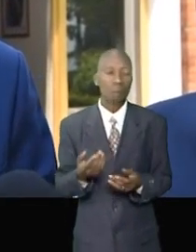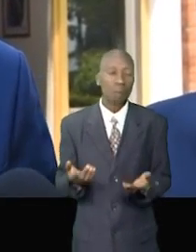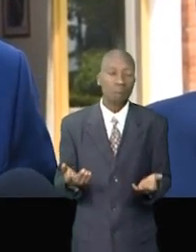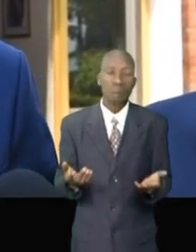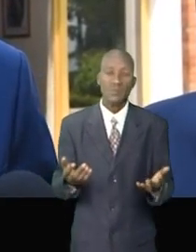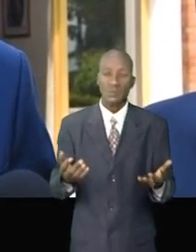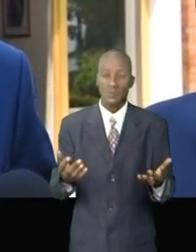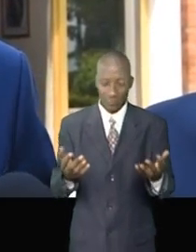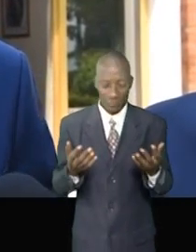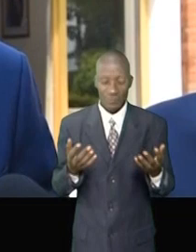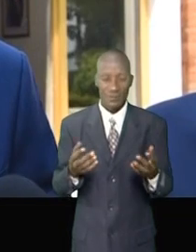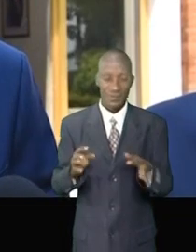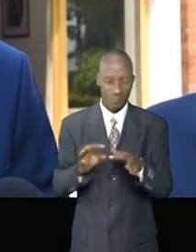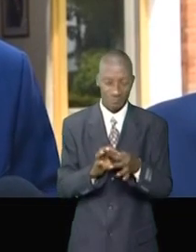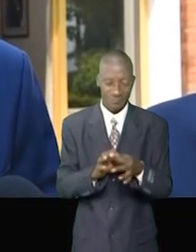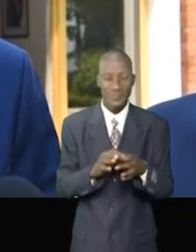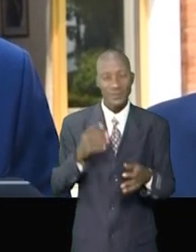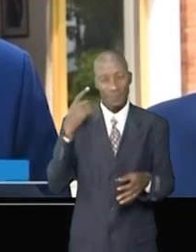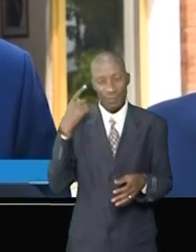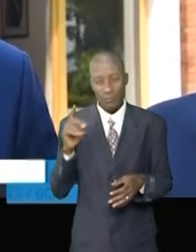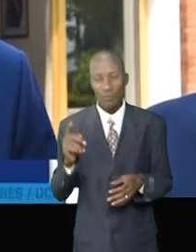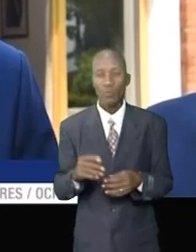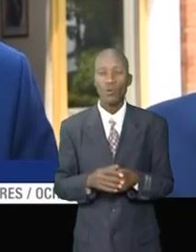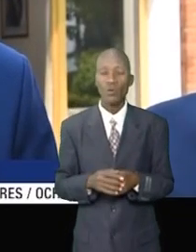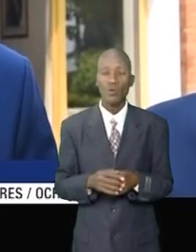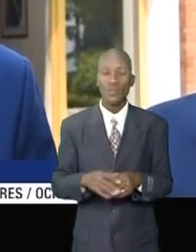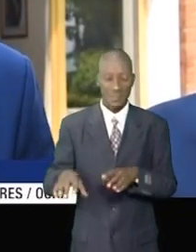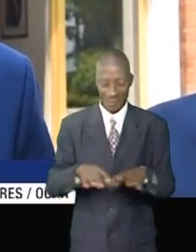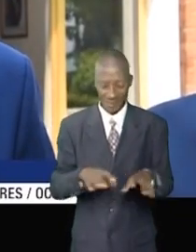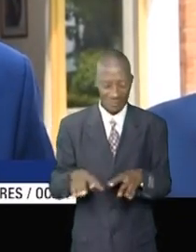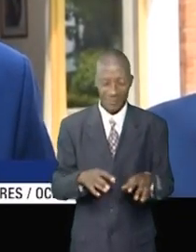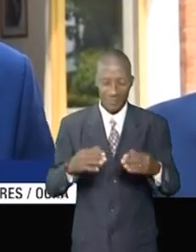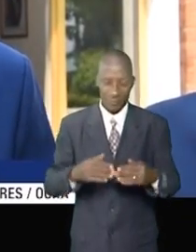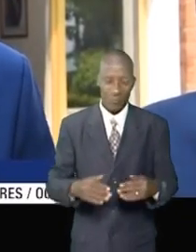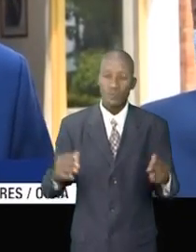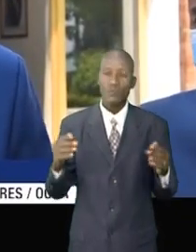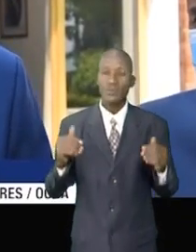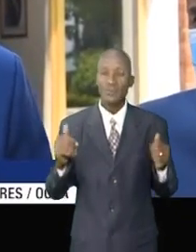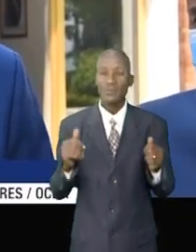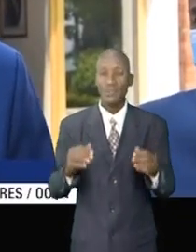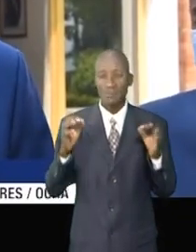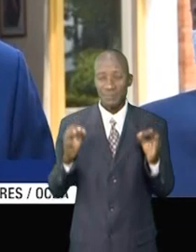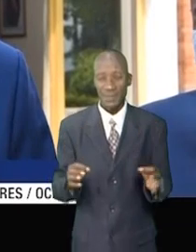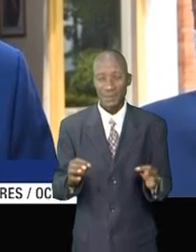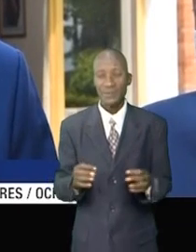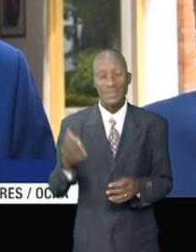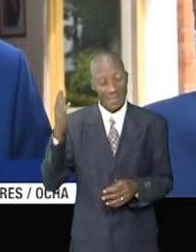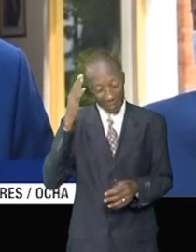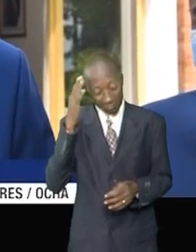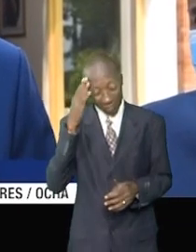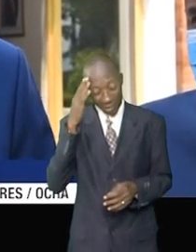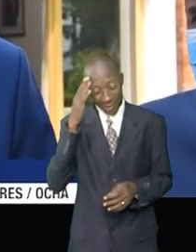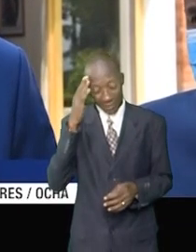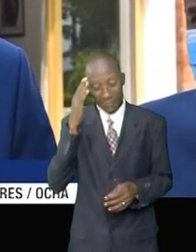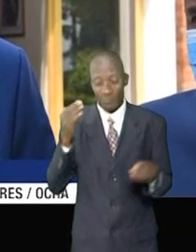Congo pour essayer de sécuriser les conditions d'abord pour les Congolais et les Congolaises eux-mêmes et aussi pour le travail des